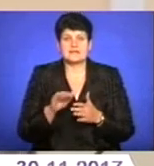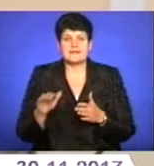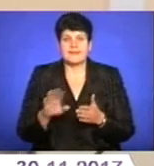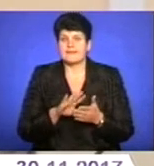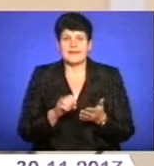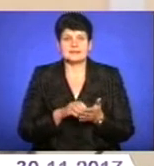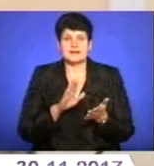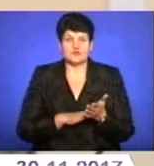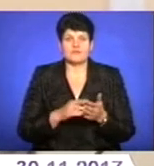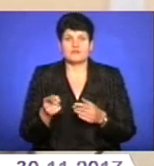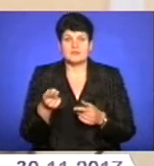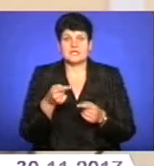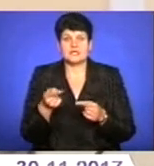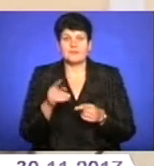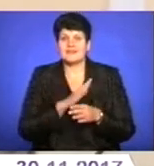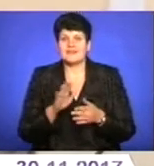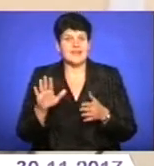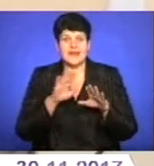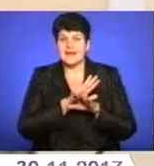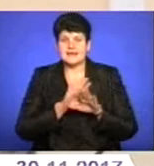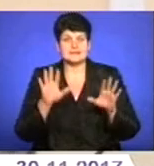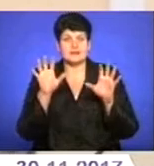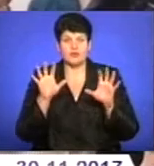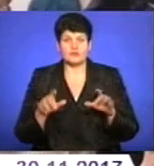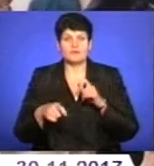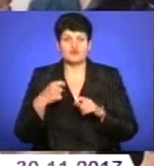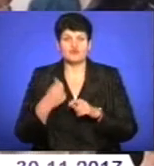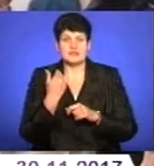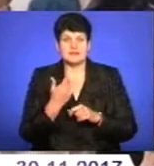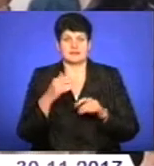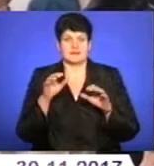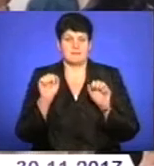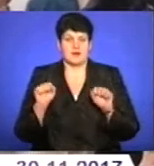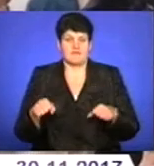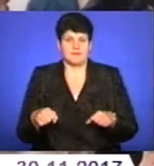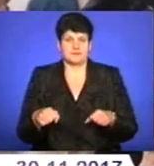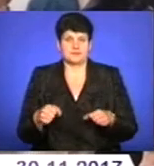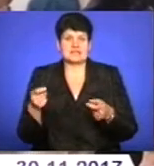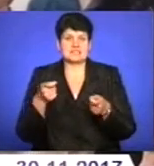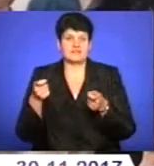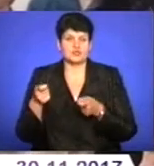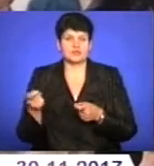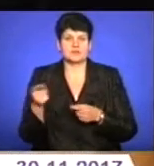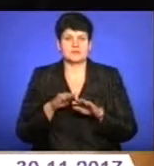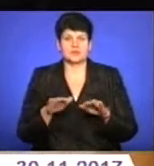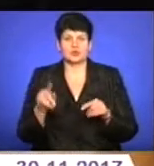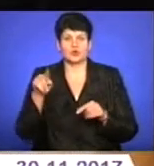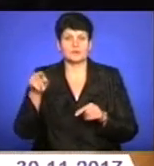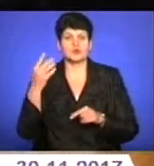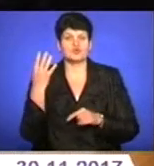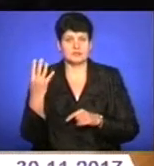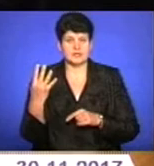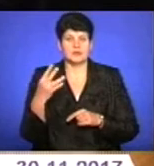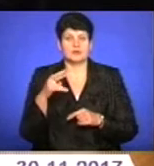місті Тернопіль, є незаконними і порушує їх конституційні права. Ось завідуюча Тернопільського дошкільного навчального закладу номер 4